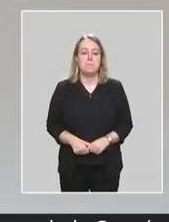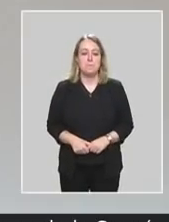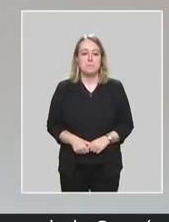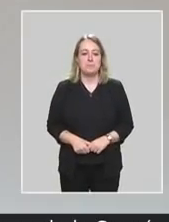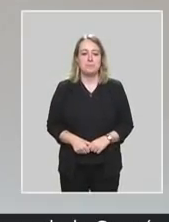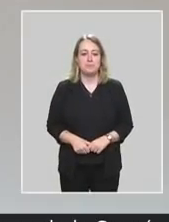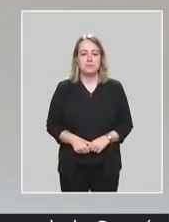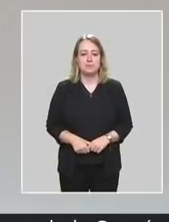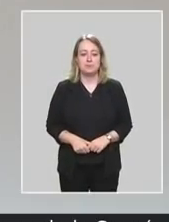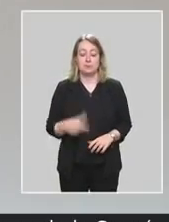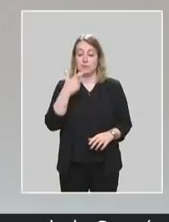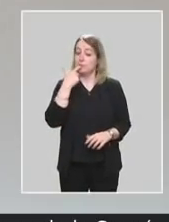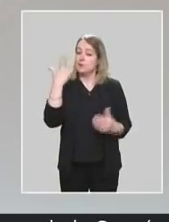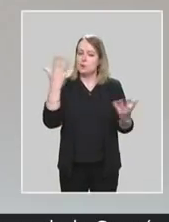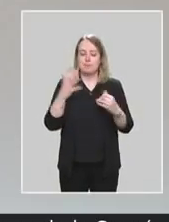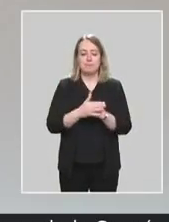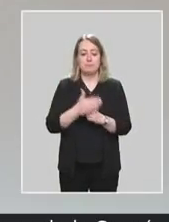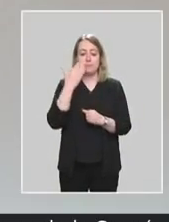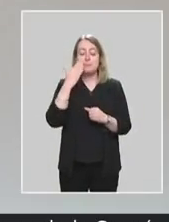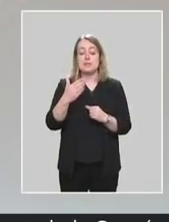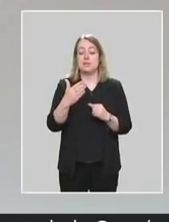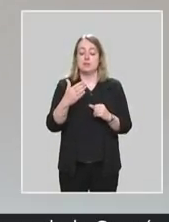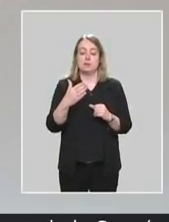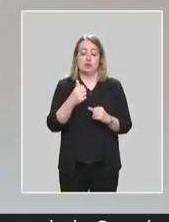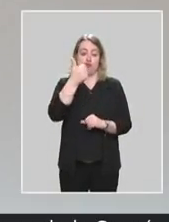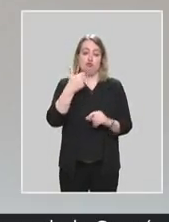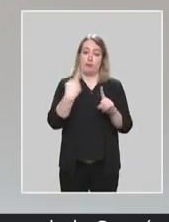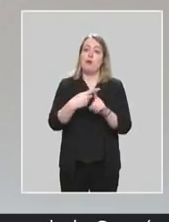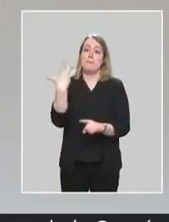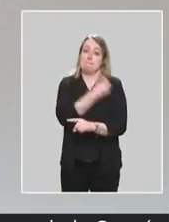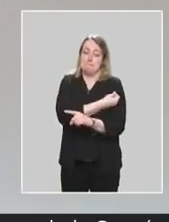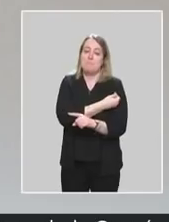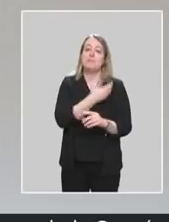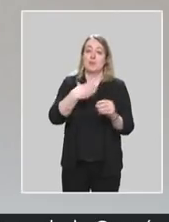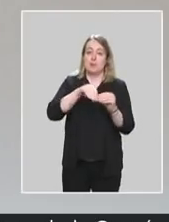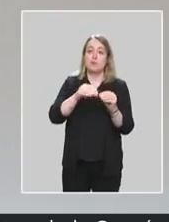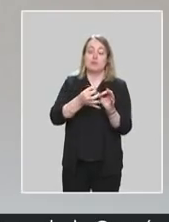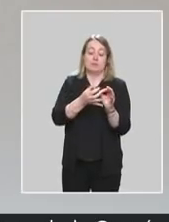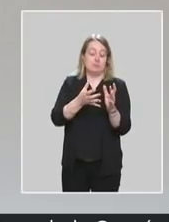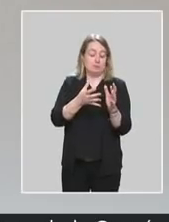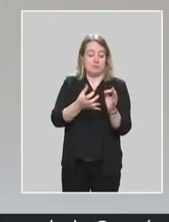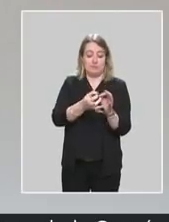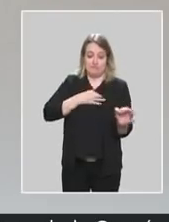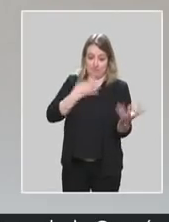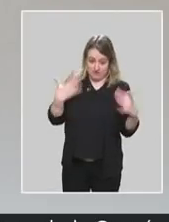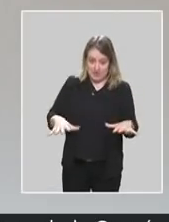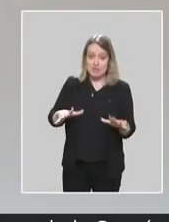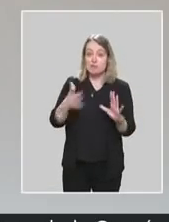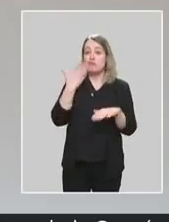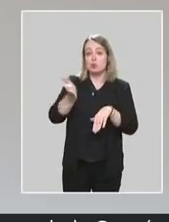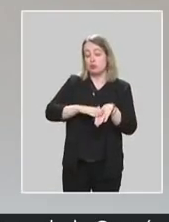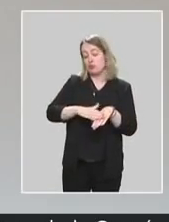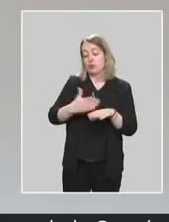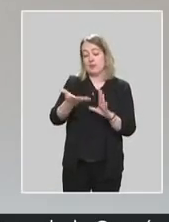vaccin. Ce qui veut dire que si vous avez été infecté, que vous avez eu une dose, et que vous êtes à 5 mois de la dose de la dernière injection, recevez un